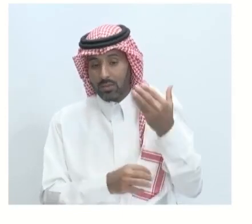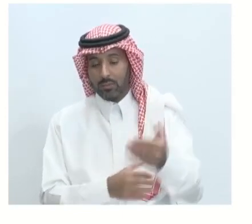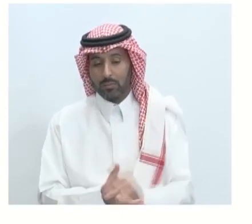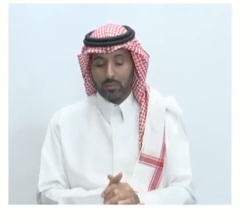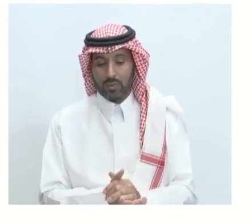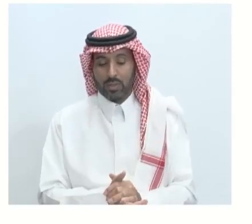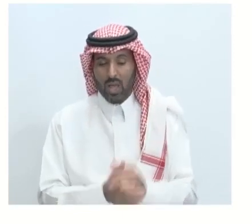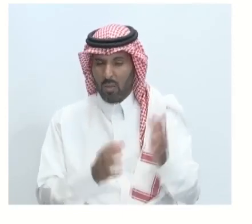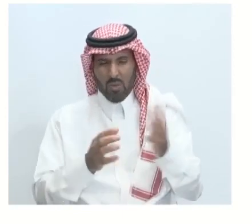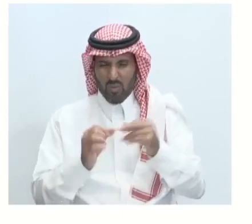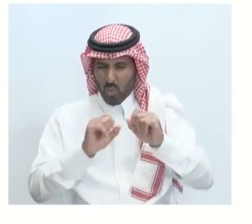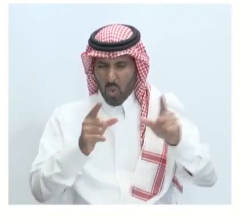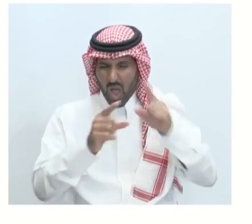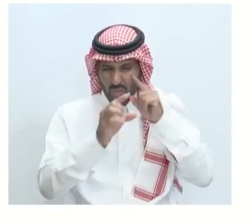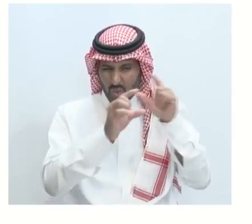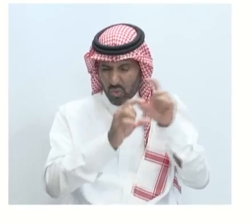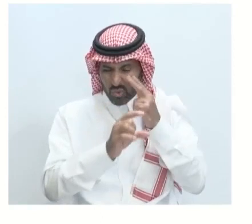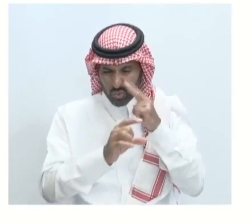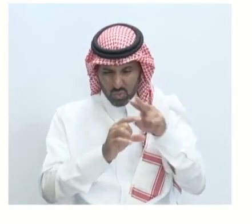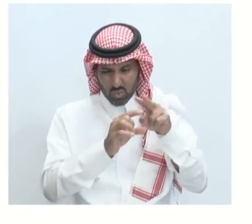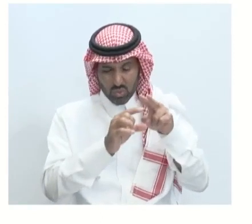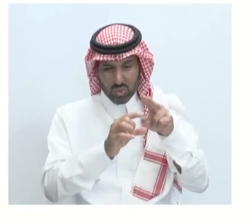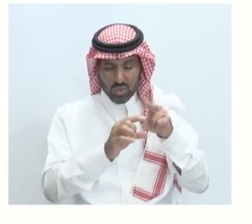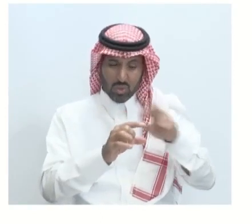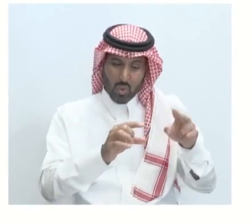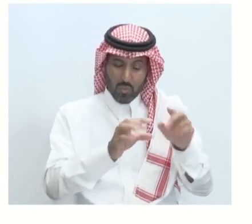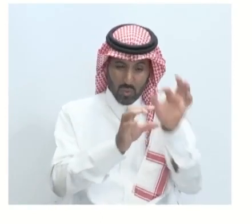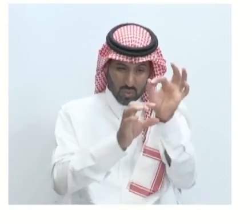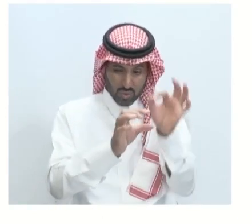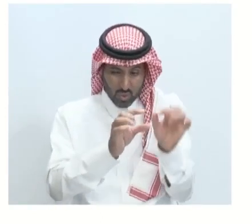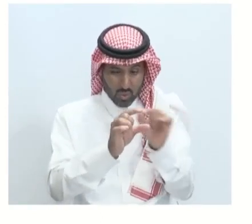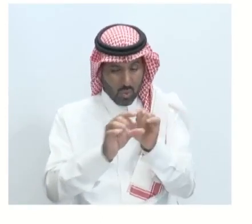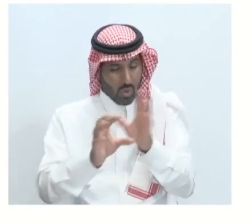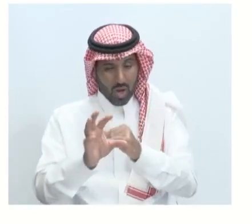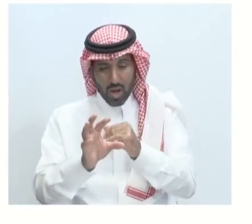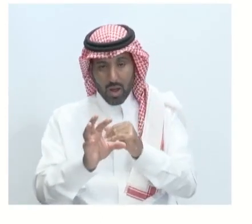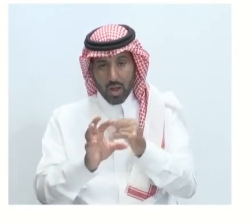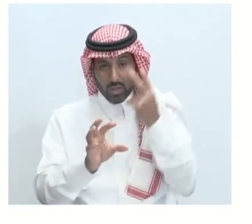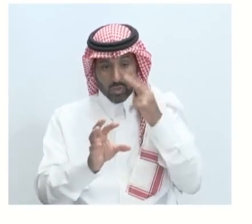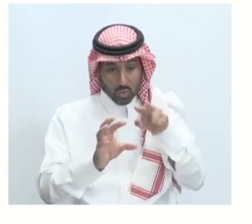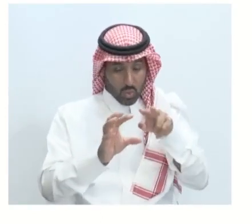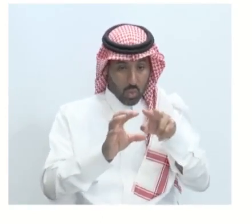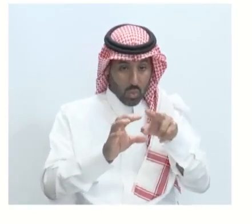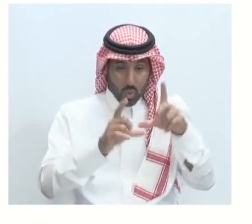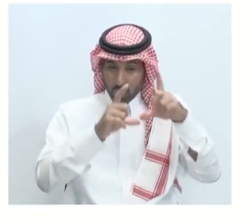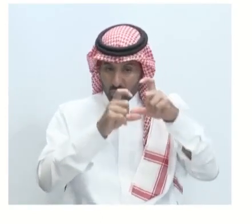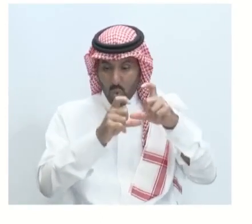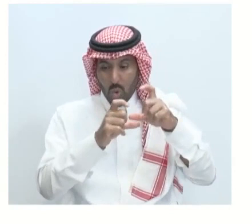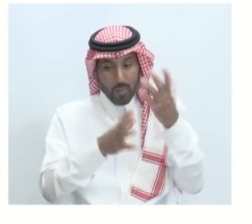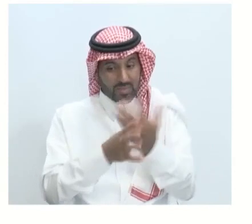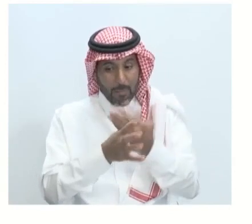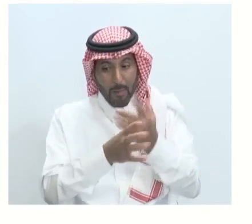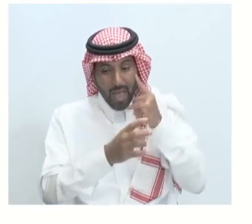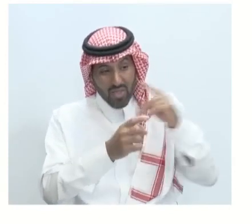على الزيغ الكروي وذكرنا بانه هو نوع من التشوه يحصل للصوره بسبب ان